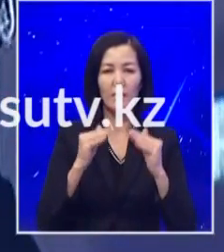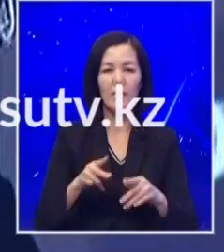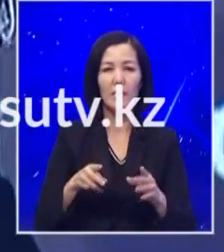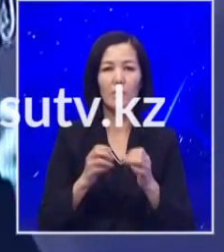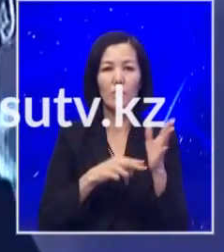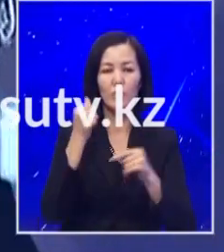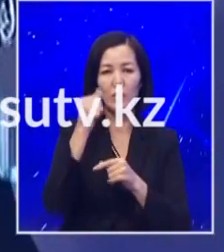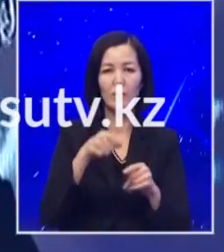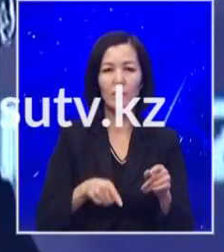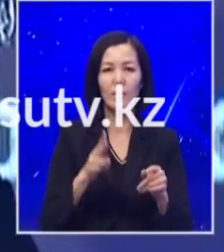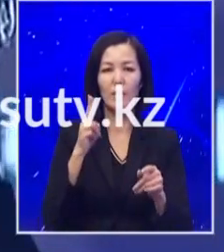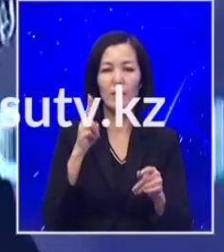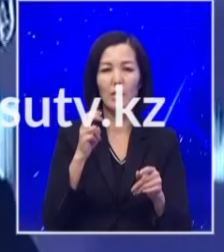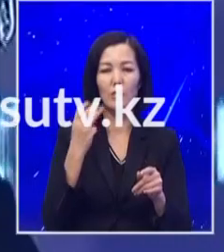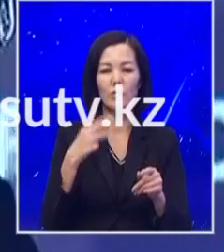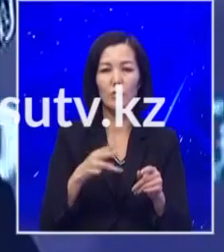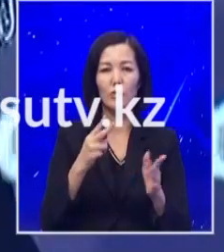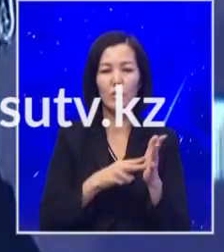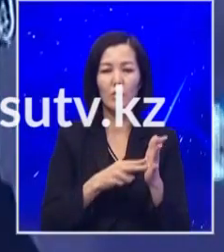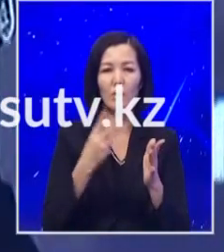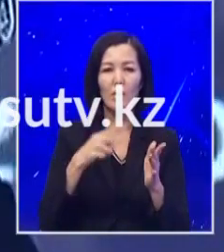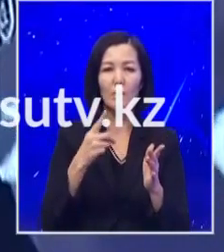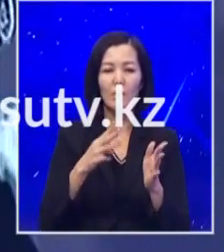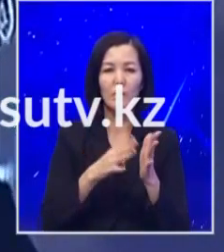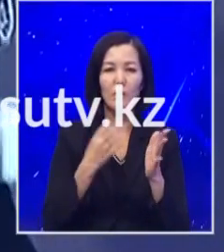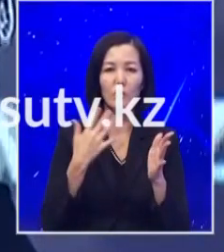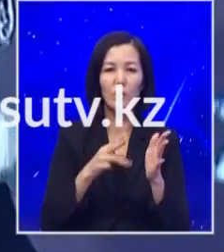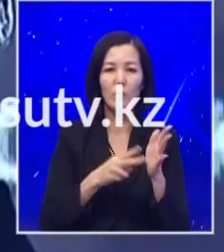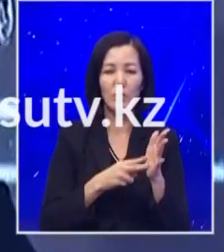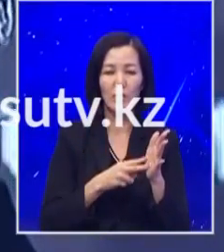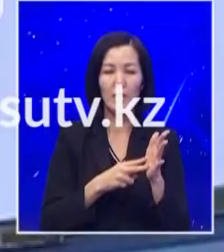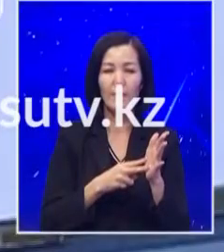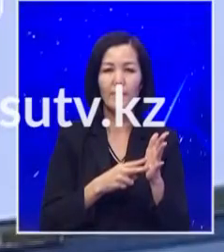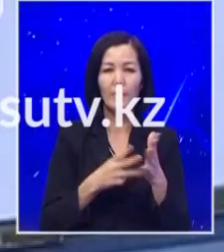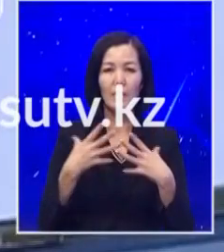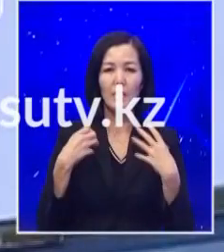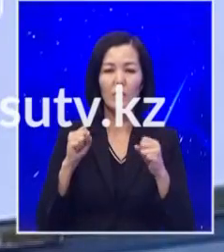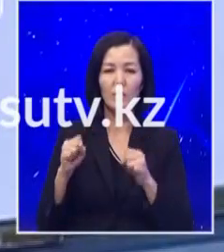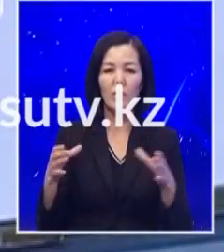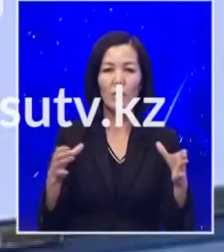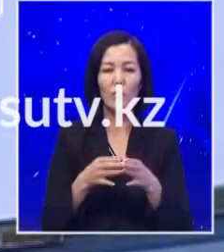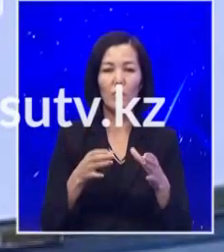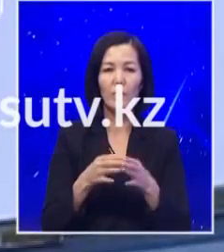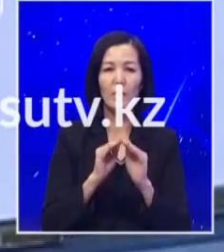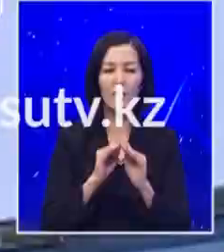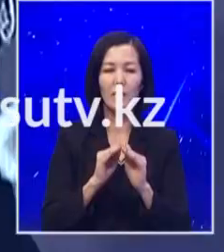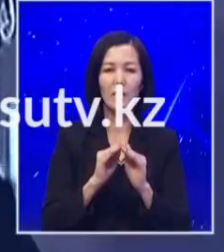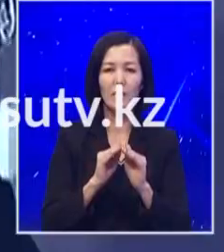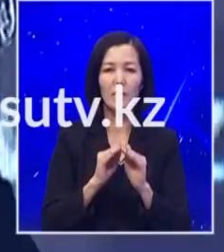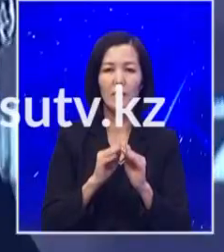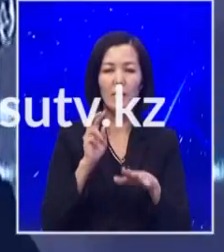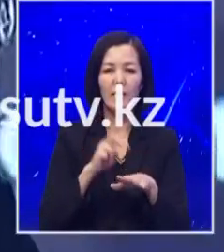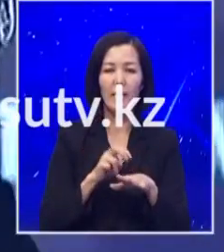жылы 1032 болса, 2020 жылы 857. Сондай-ақ денсаулық сақтау ұйымдарында балалар психиатрларының